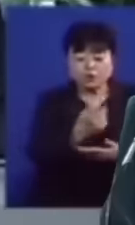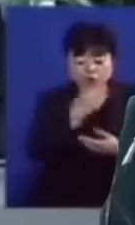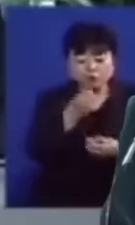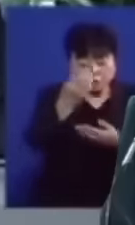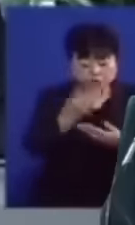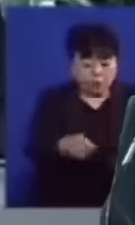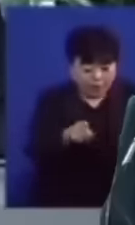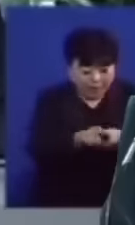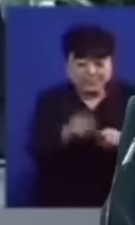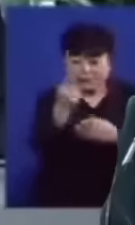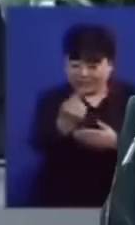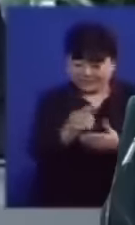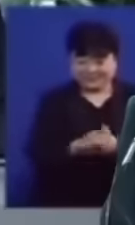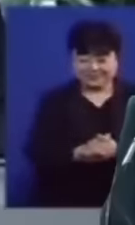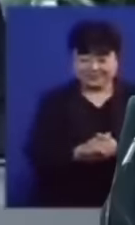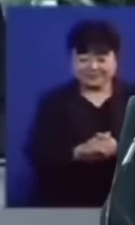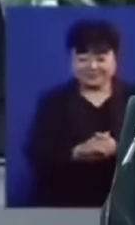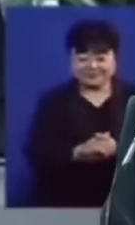축복도 오는 것입니다.